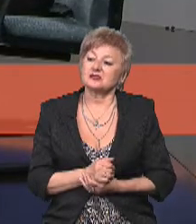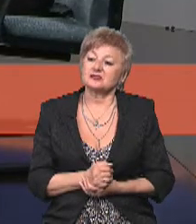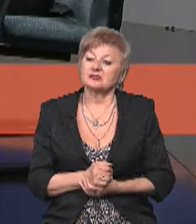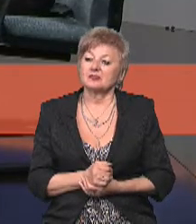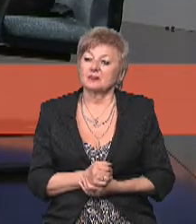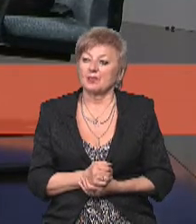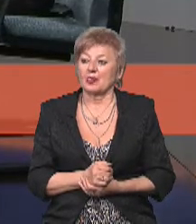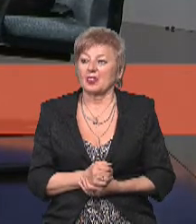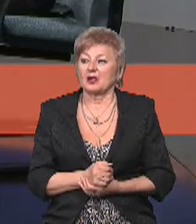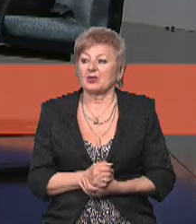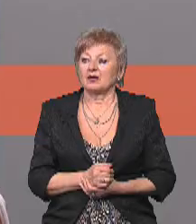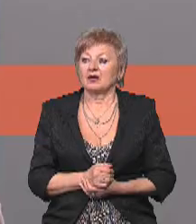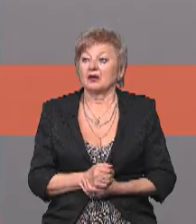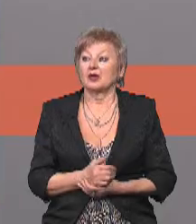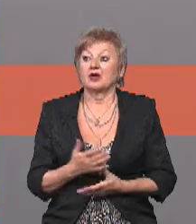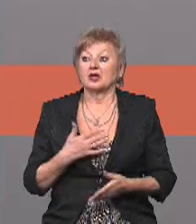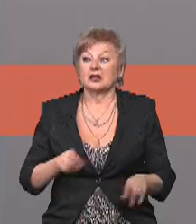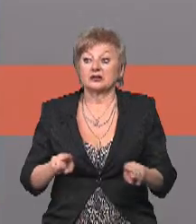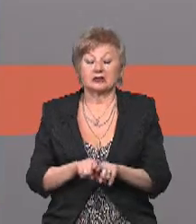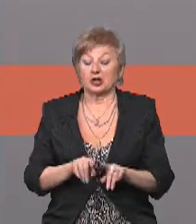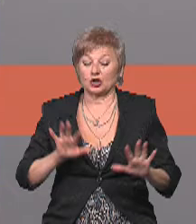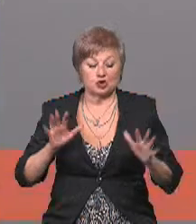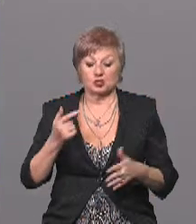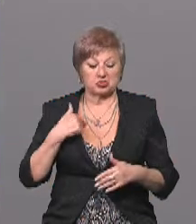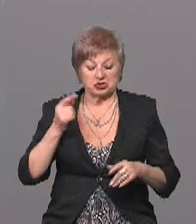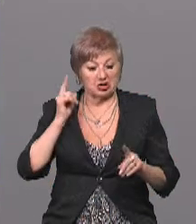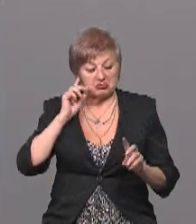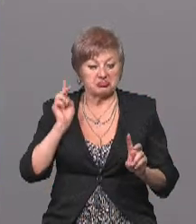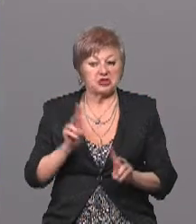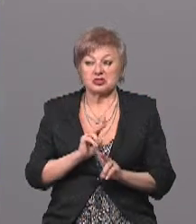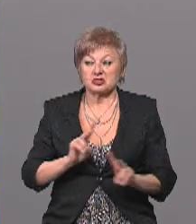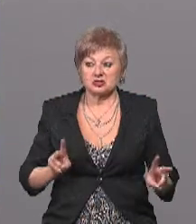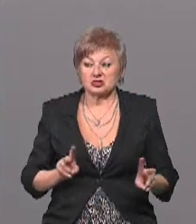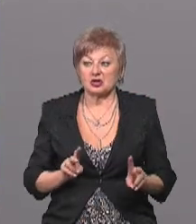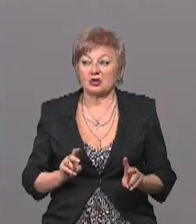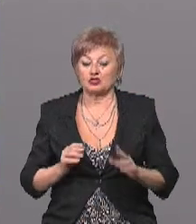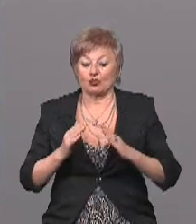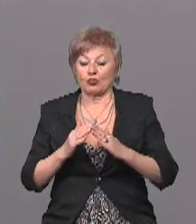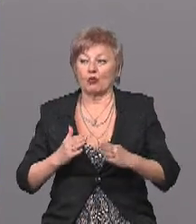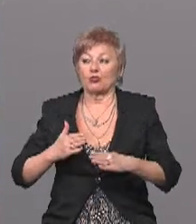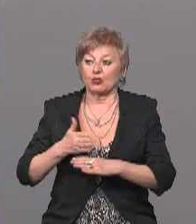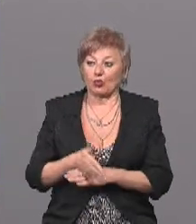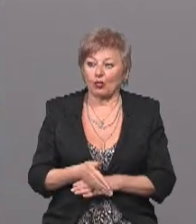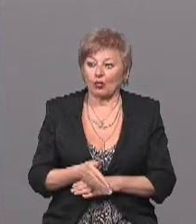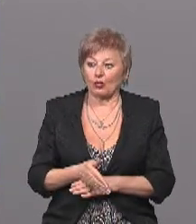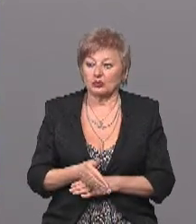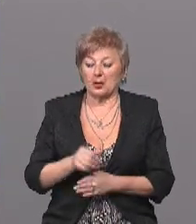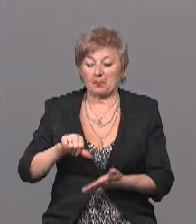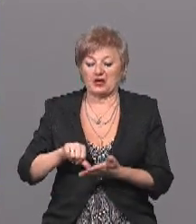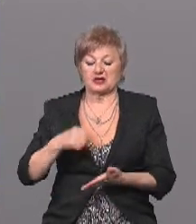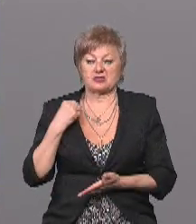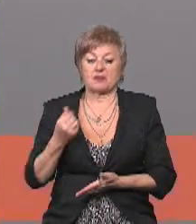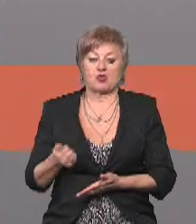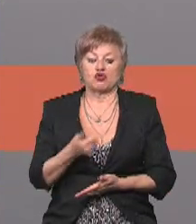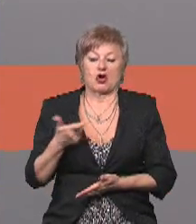думка цього питання? Мені такі випадки не відомі, коли приходять до будинку там і представники